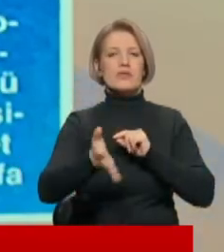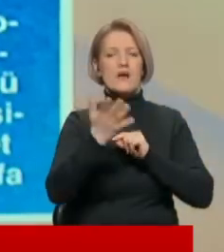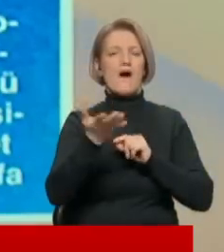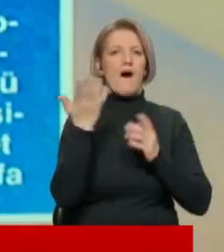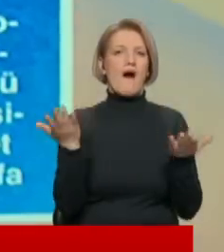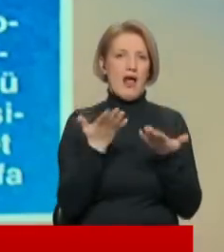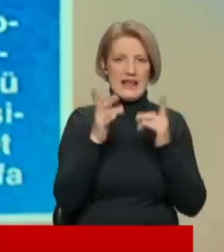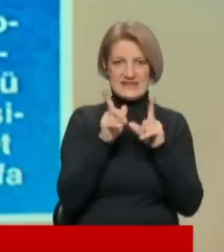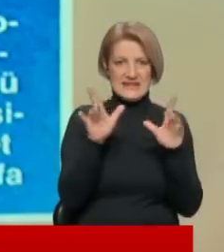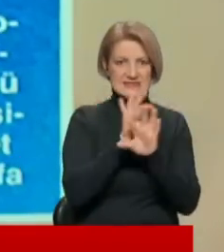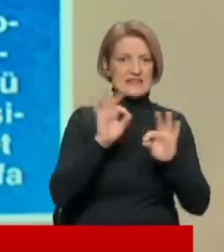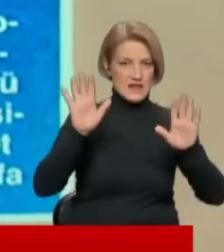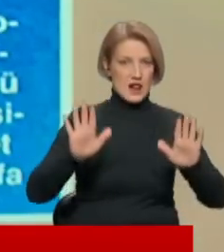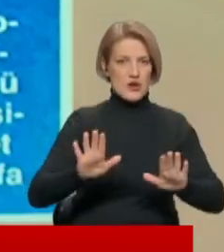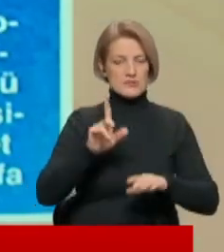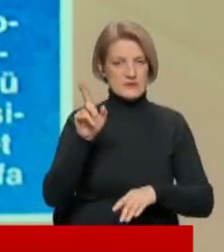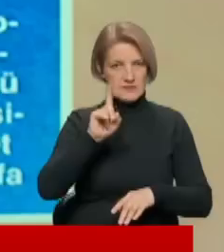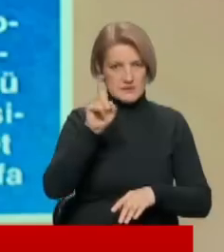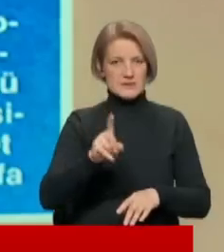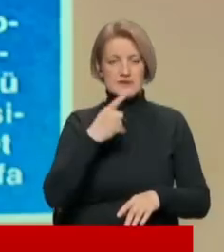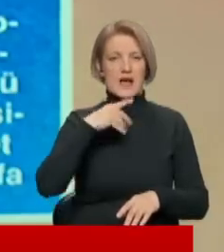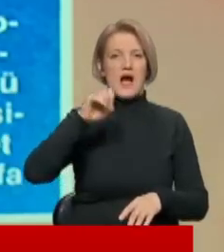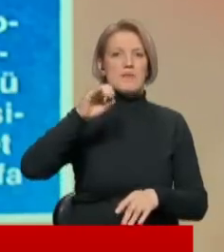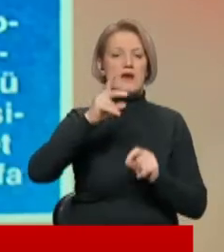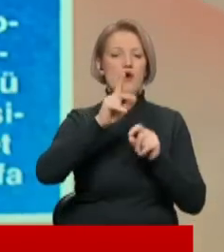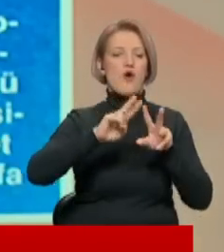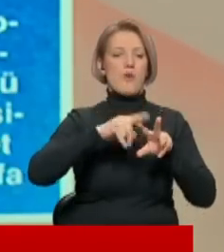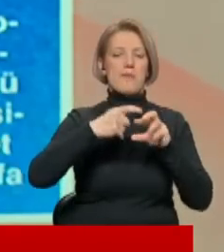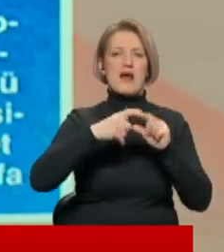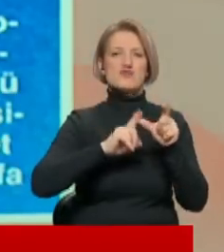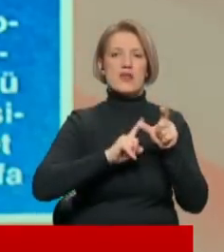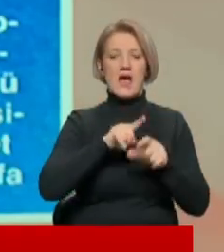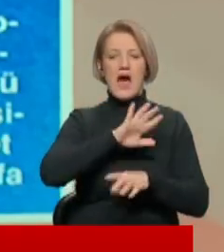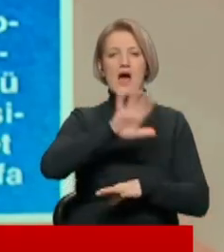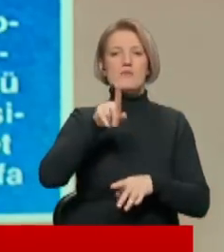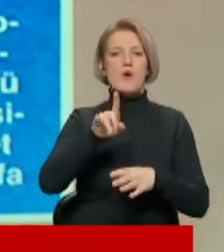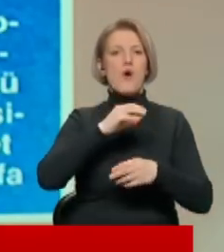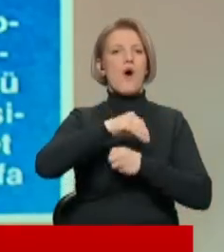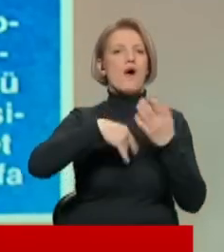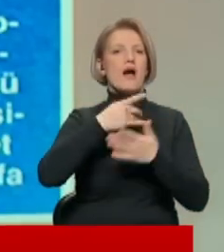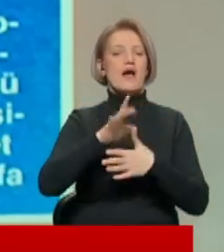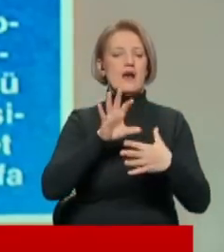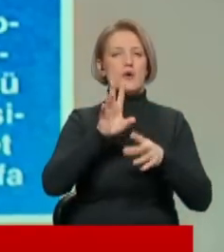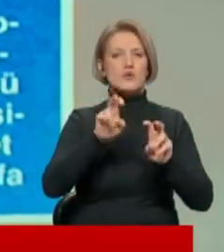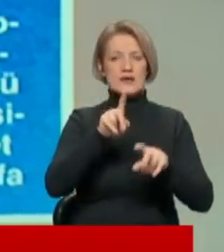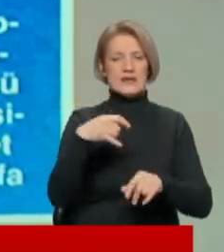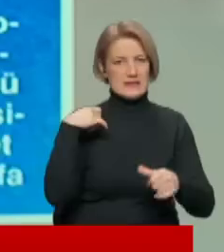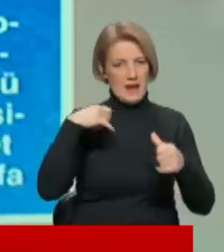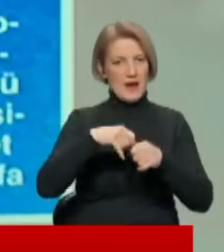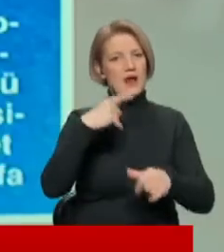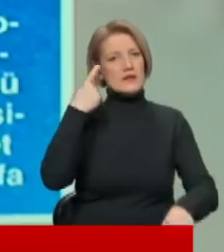sessiz kalacak mısınız dedi AK Parti sözcüsü Ömer Çelik'te herkesi bu olaylar vesilesiyle bir kere daha